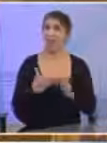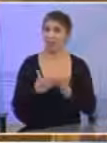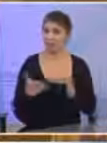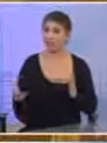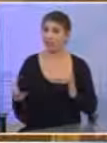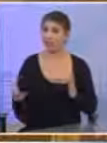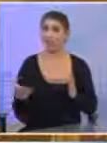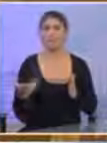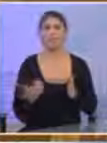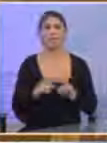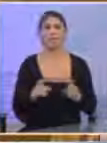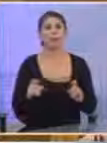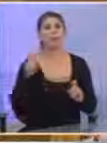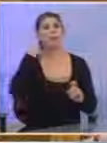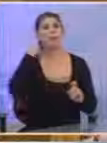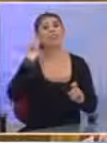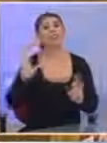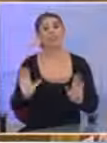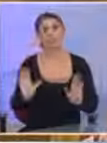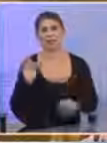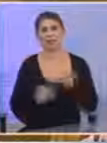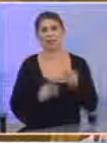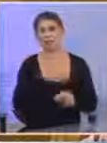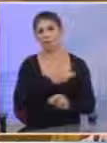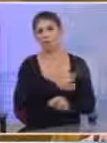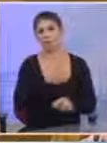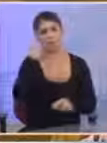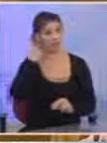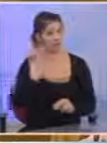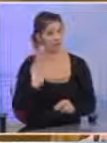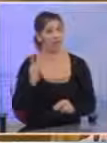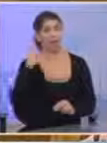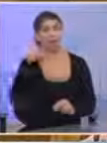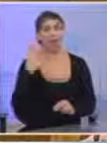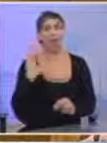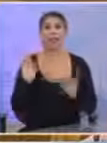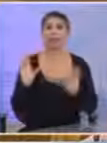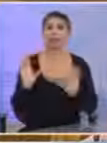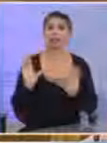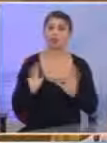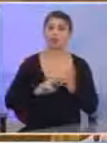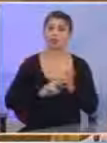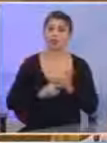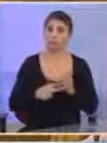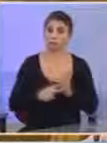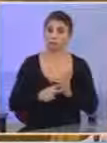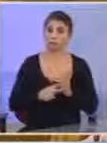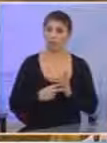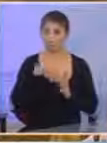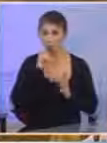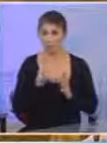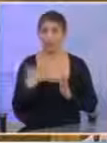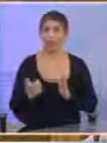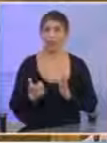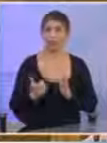πράγματα τα οποία δεν τα γνωρίζαν οι ψηφοφόροι σας. Δεν γνωρίζαν ότι εκτός από τις οικονομικές τους υποχρεώσεις